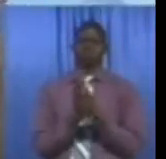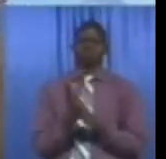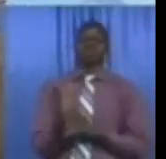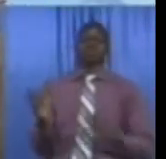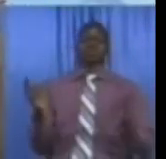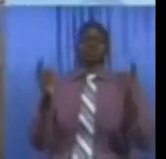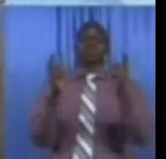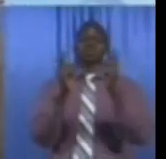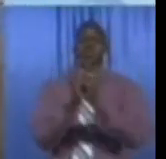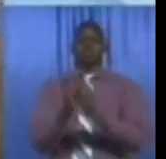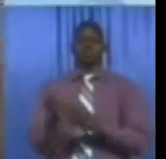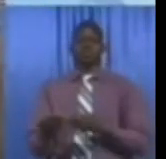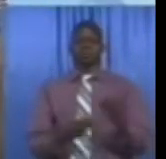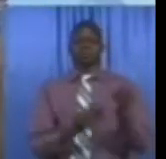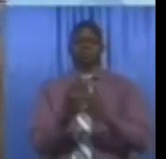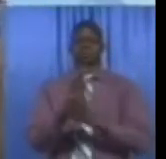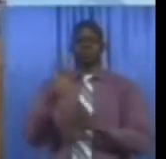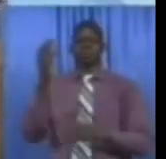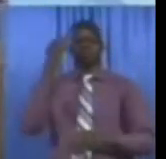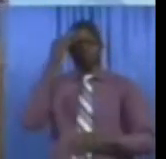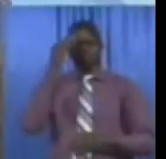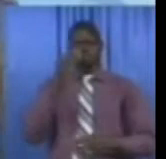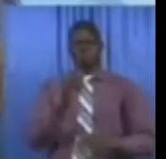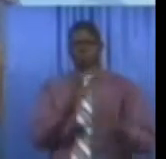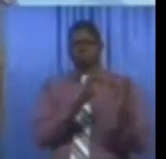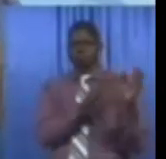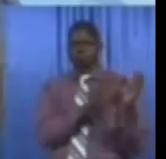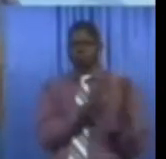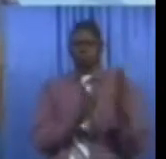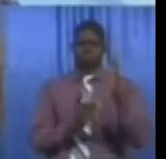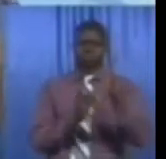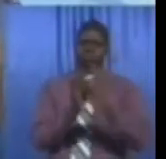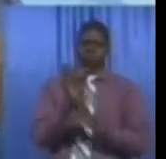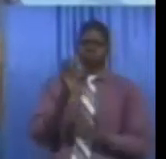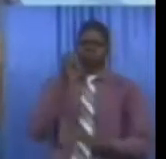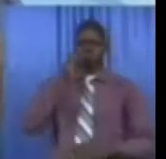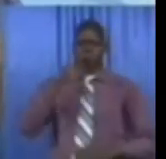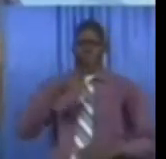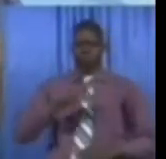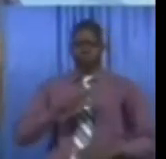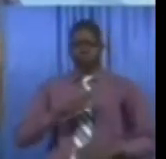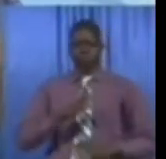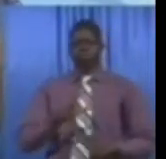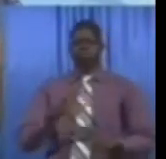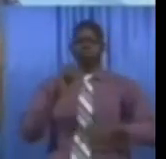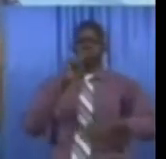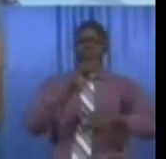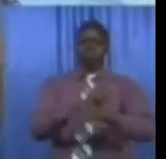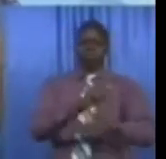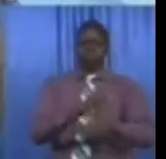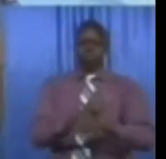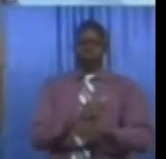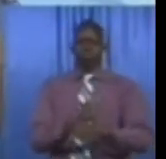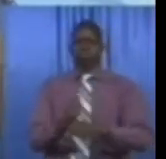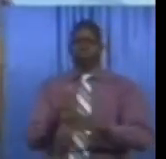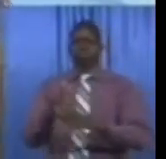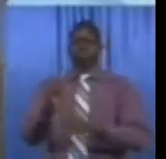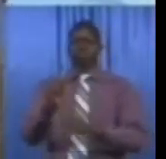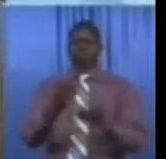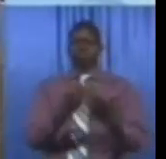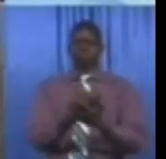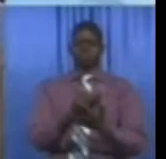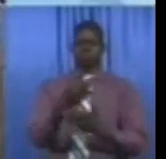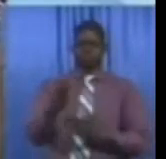Rencontre d'échange entre le ministère en charge de la promotion de la femme et les acteurs de la chaîne de financement